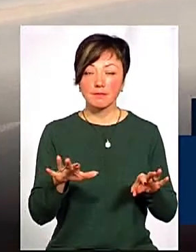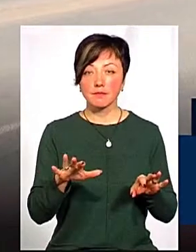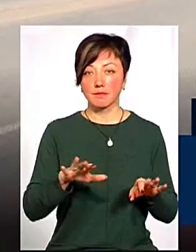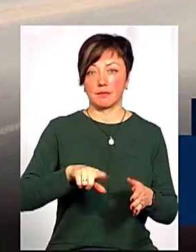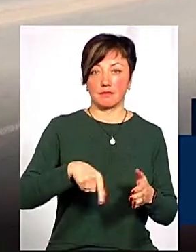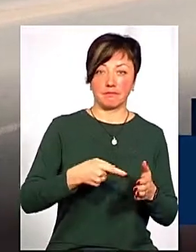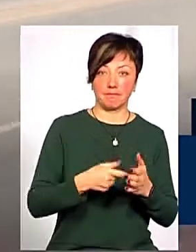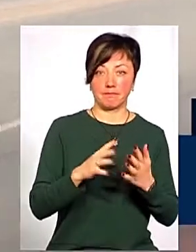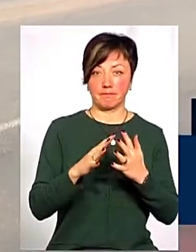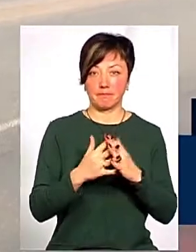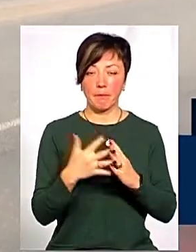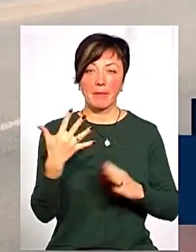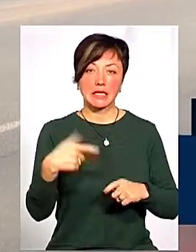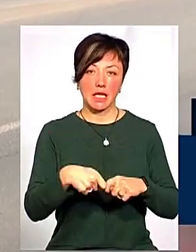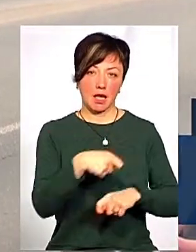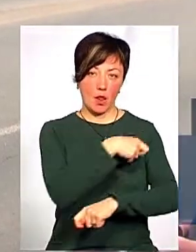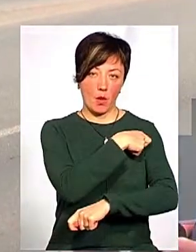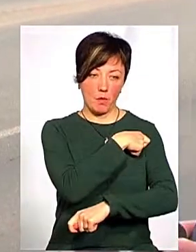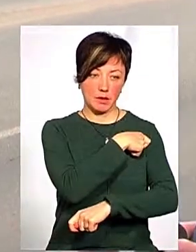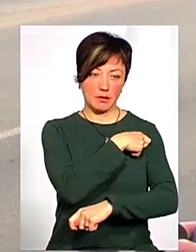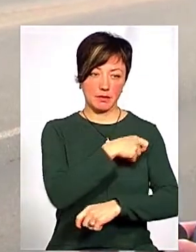населеному пункті, 50 кілометрів.